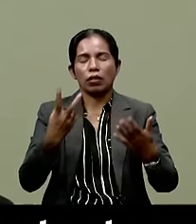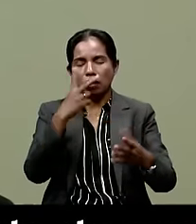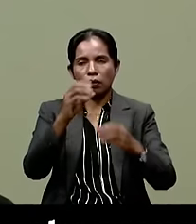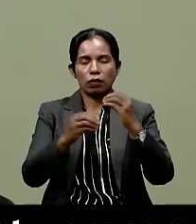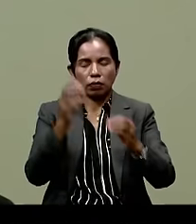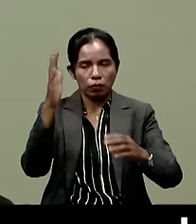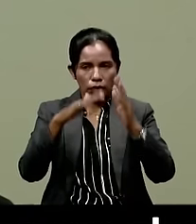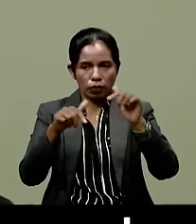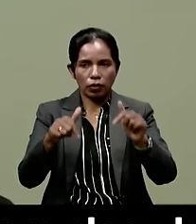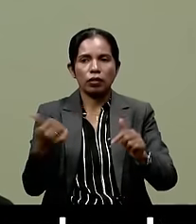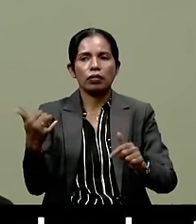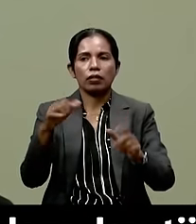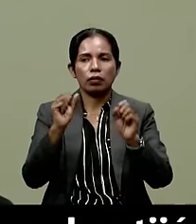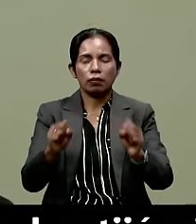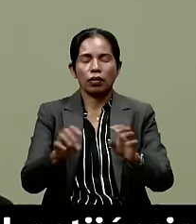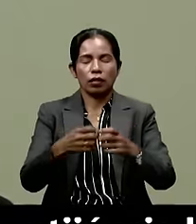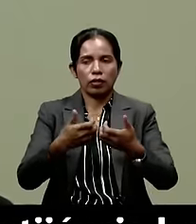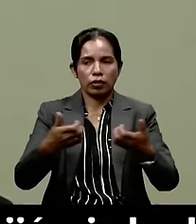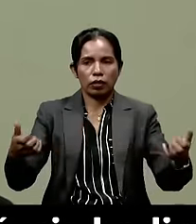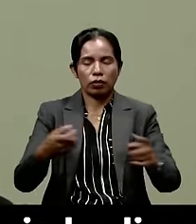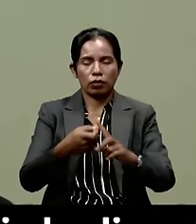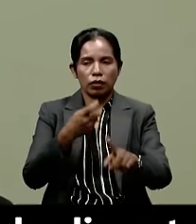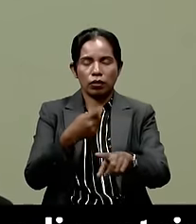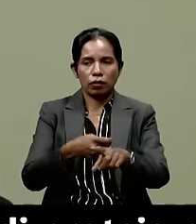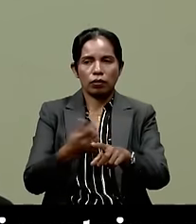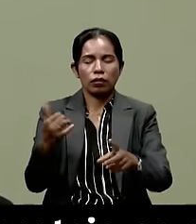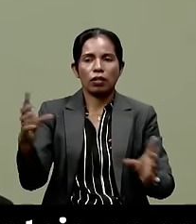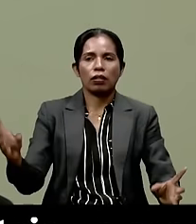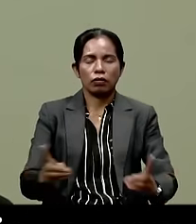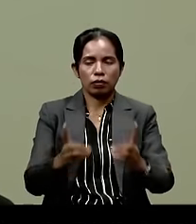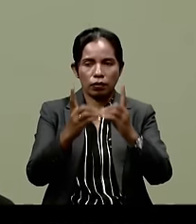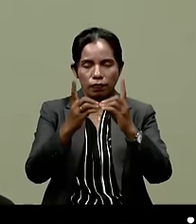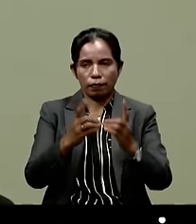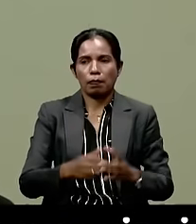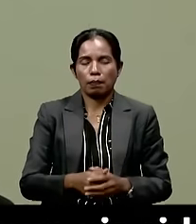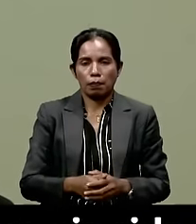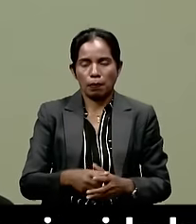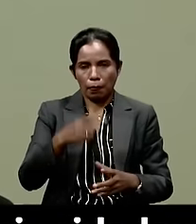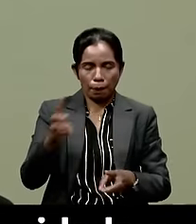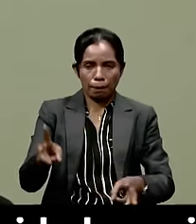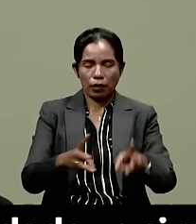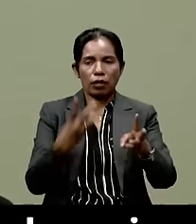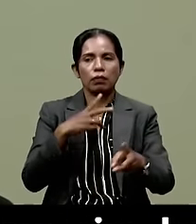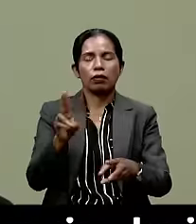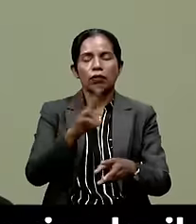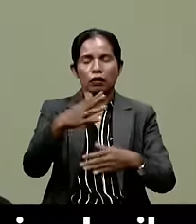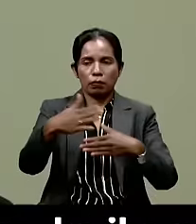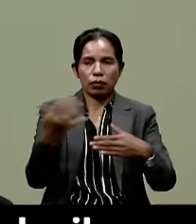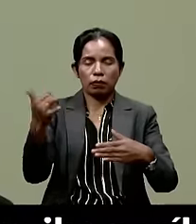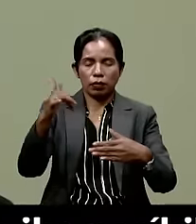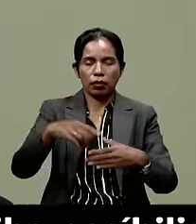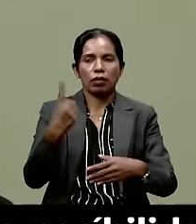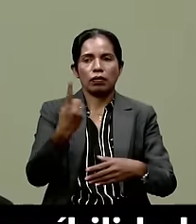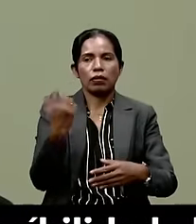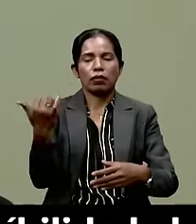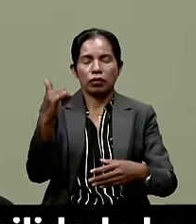ini ori ne sira bele seso si sita saun na bemak sira sor dalang dalang ida makami ami uza mak hak besik basira bebe